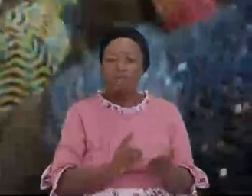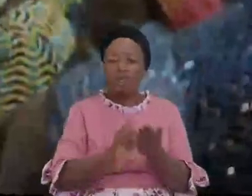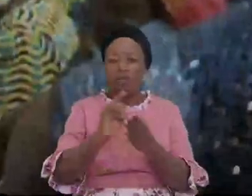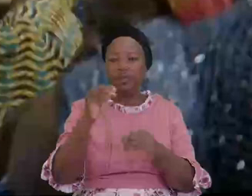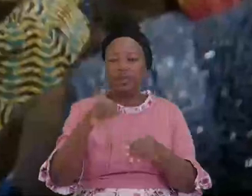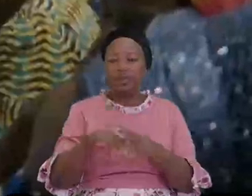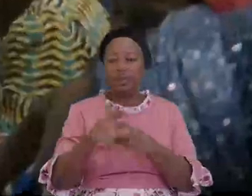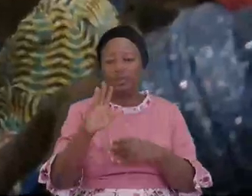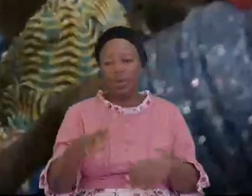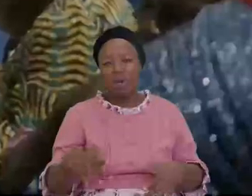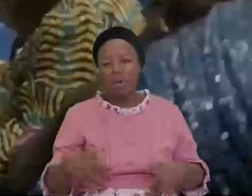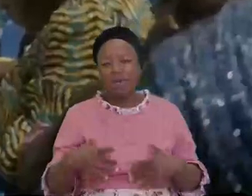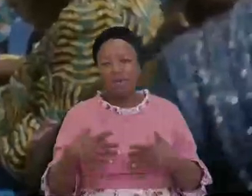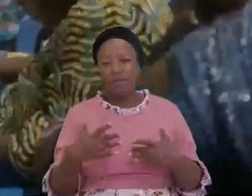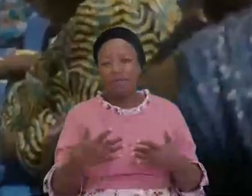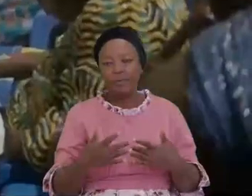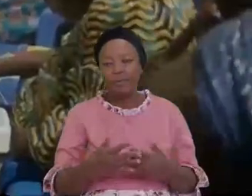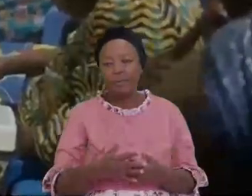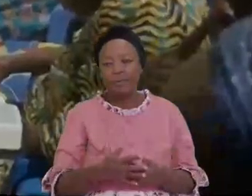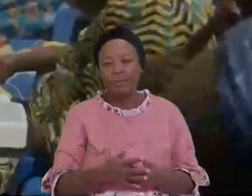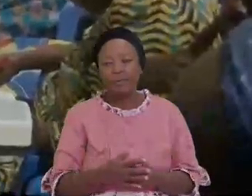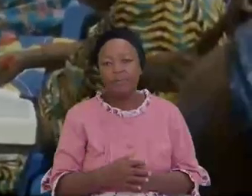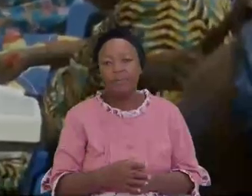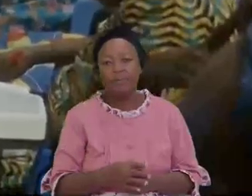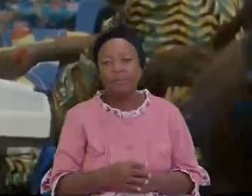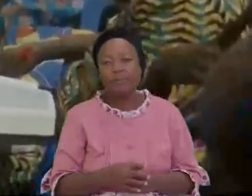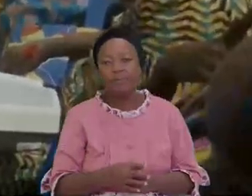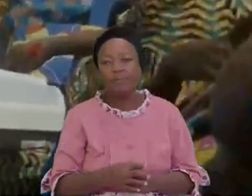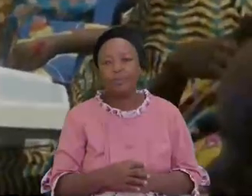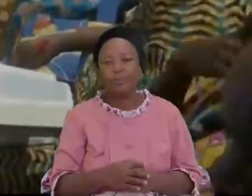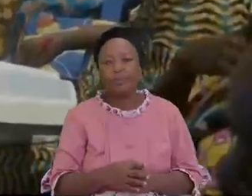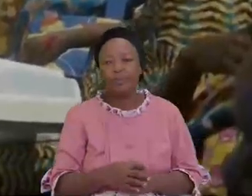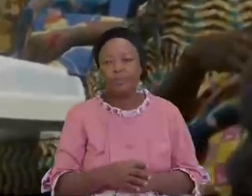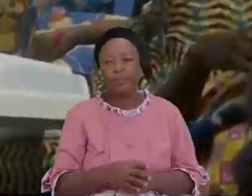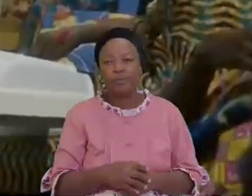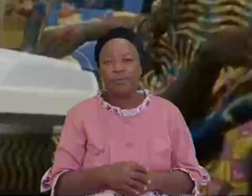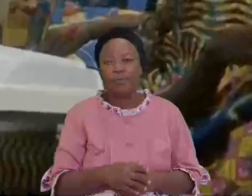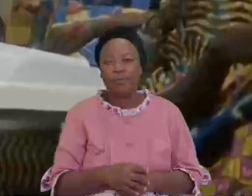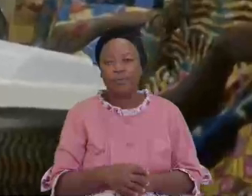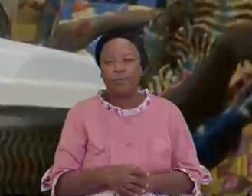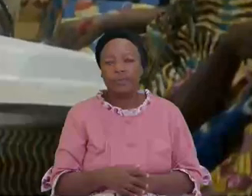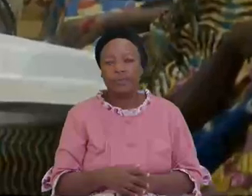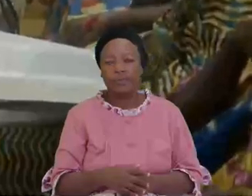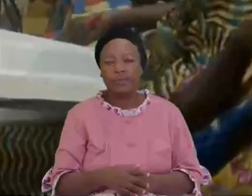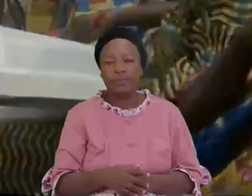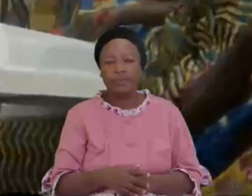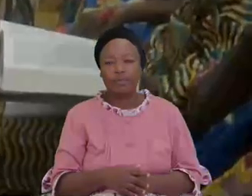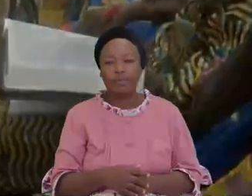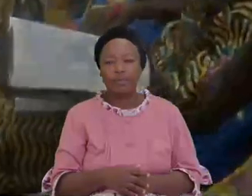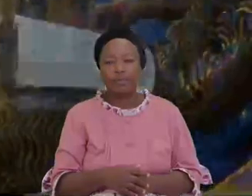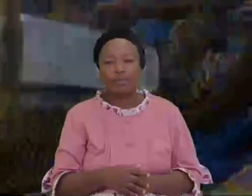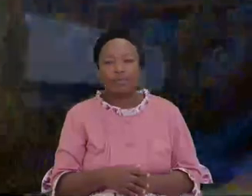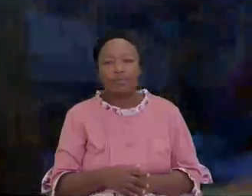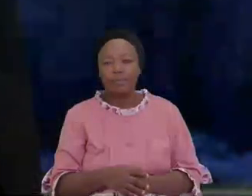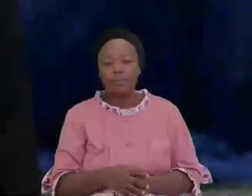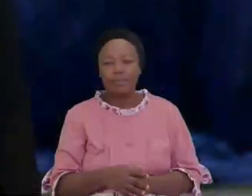la parole qui développe la foi, la parole de Dieu puisse prendre place dans ta vie.